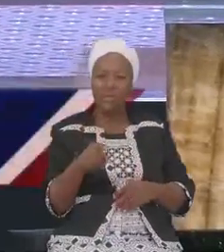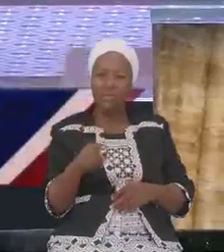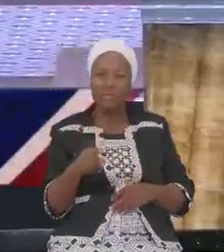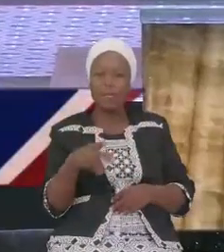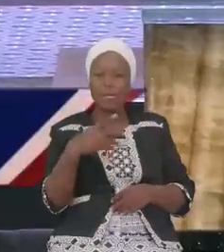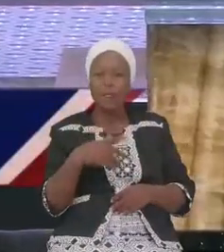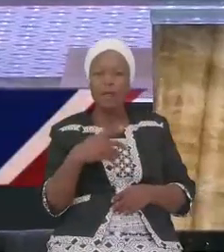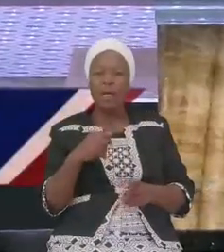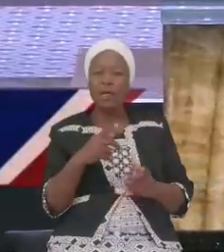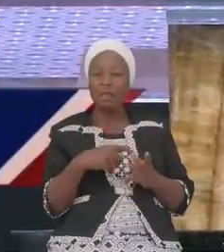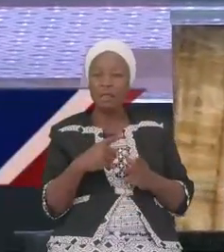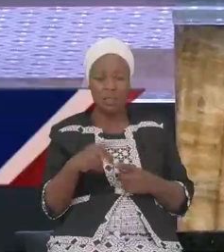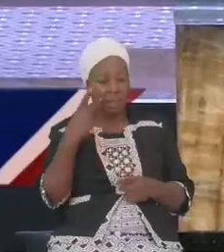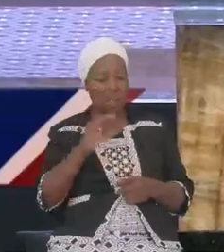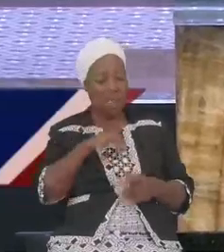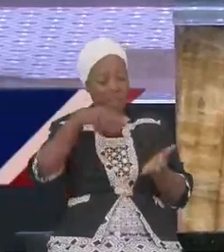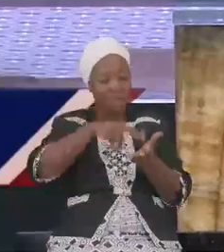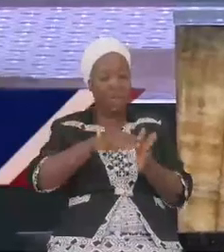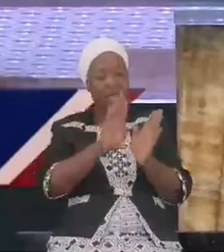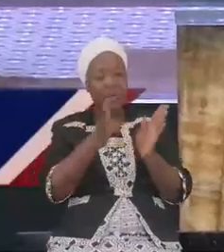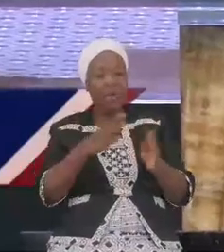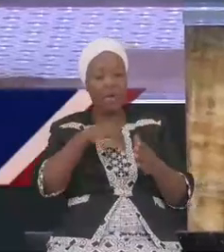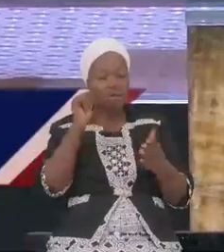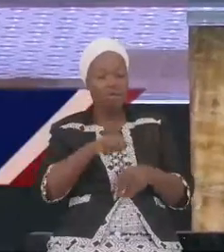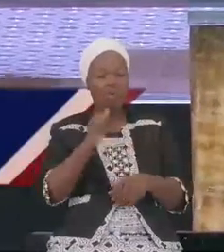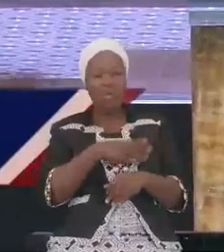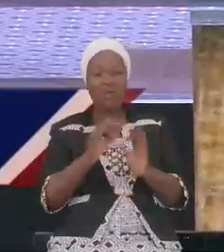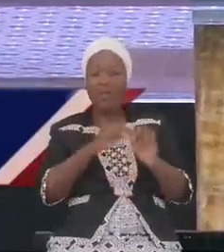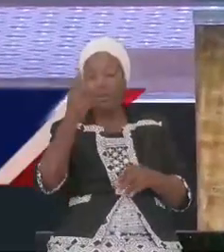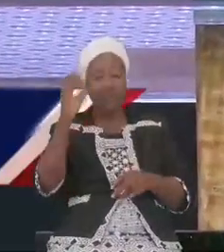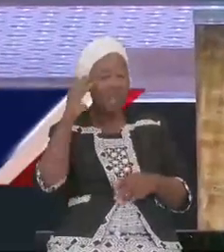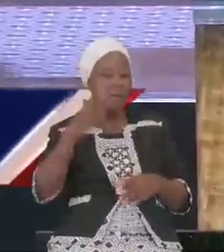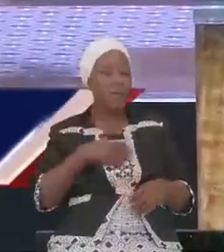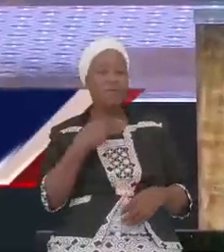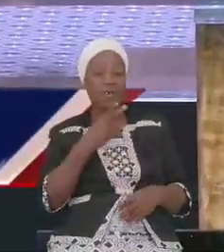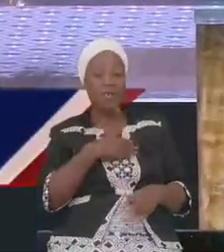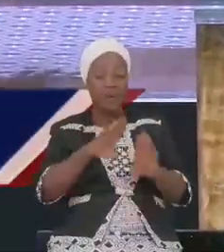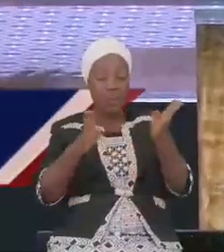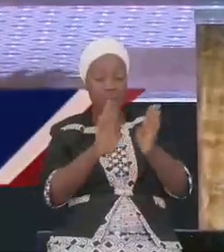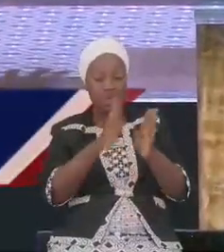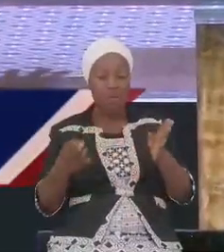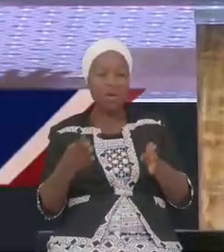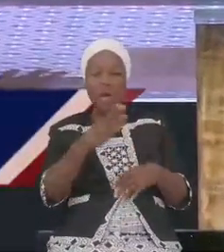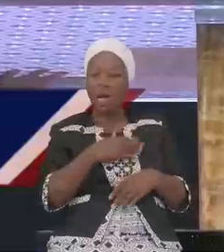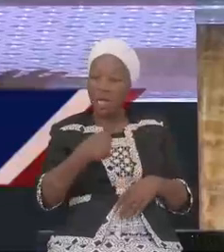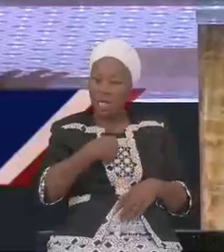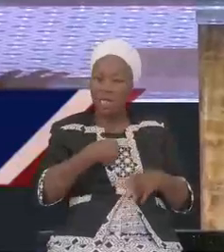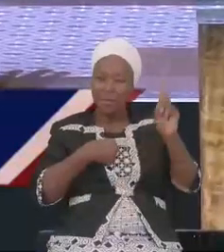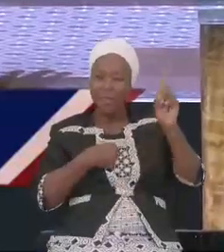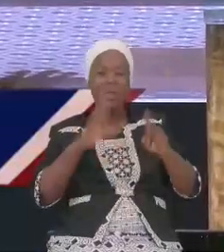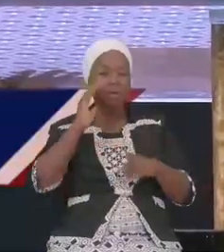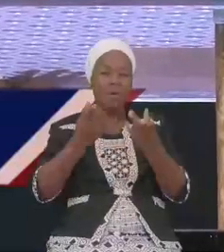Seigneur, Christ en vous. Je me tiens à la porte et je tape. Si quelqu'un ouvre la porte,